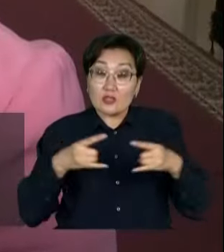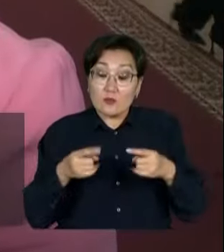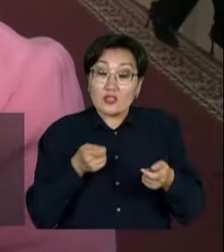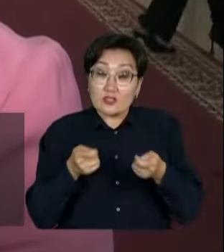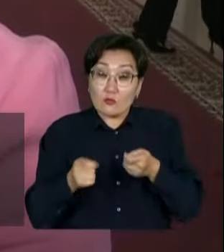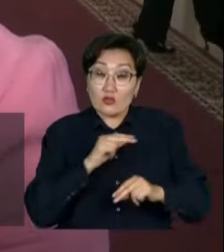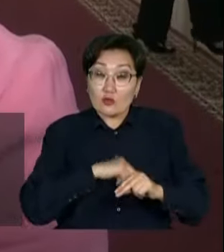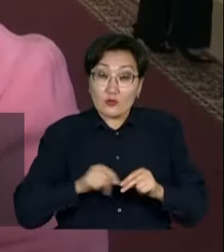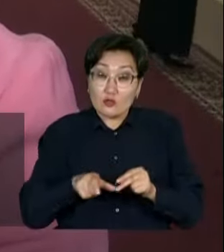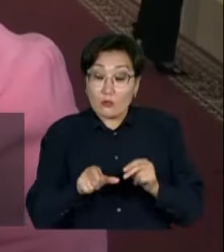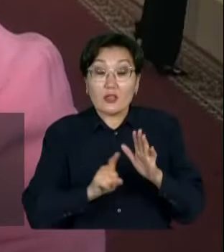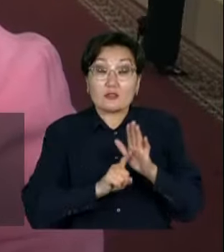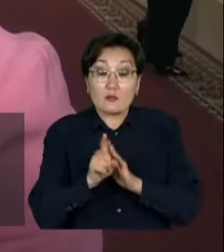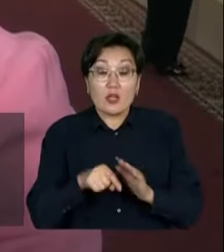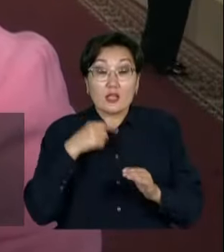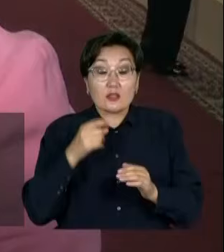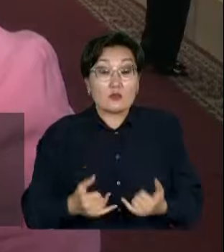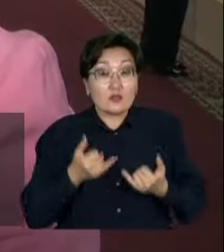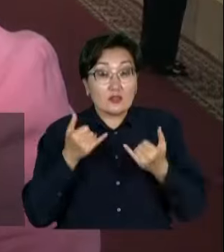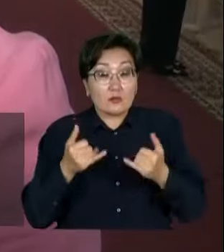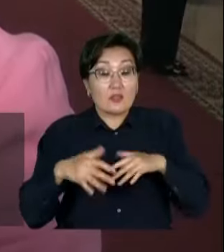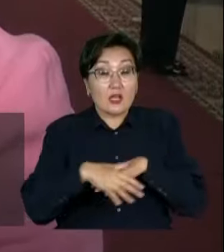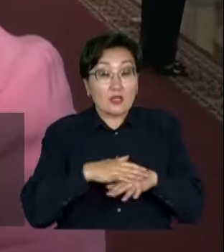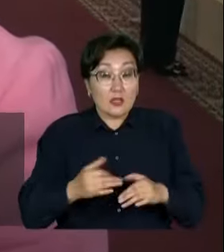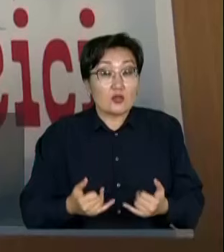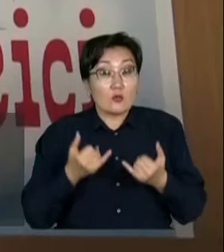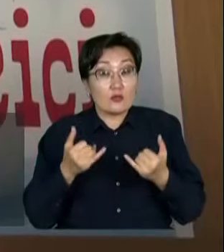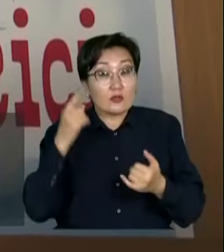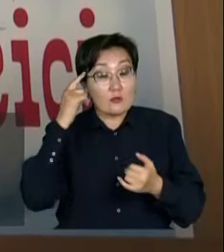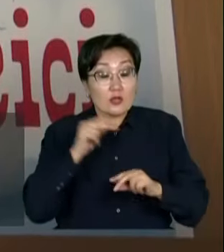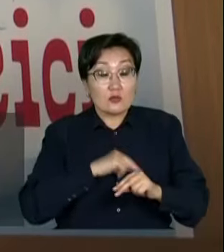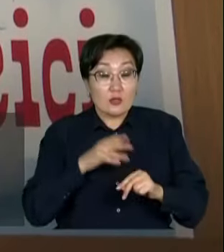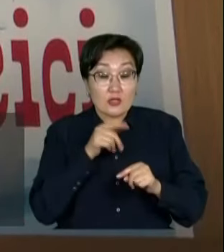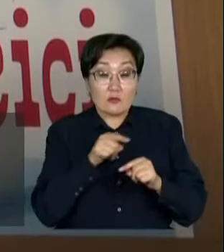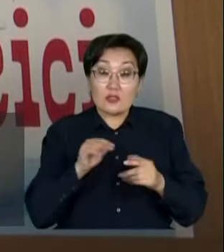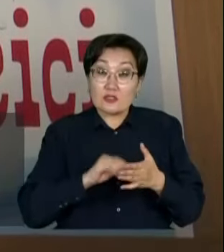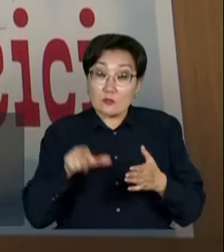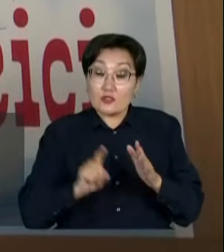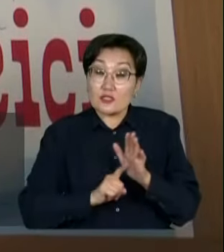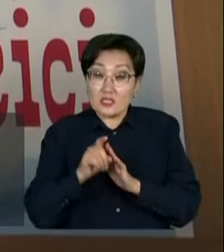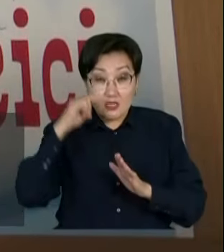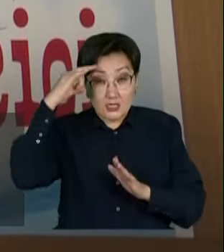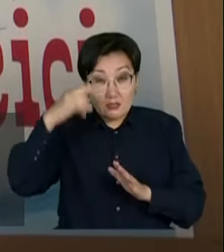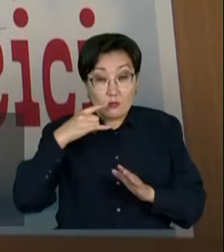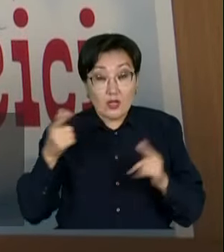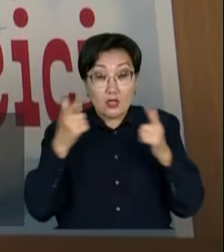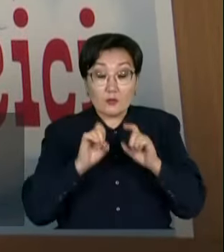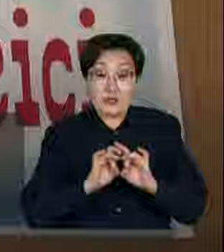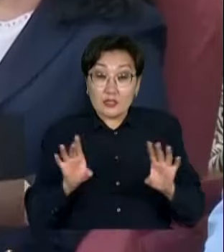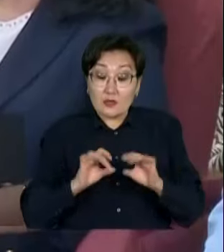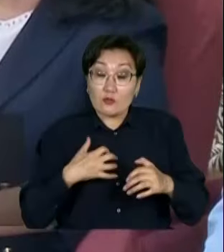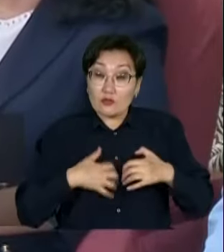болып еңбек жолын бастаған. Тілге құрмет, елге де құрмет дейді ол. Жұмыс барысында журналистерге алдымен қазақ тілінде ақпарат беруге